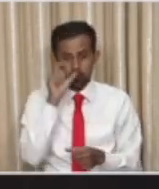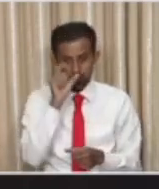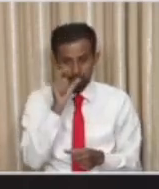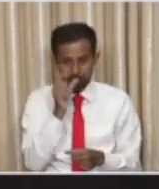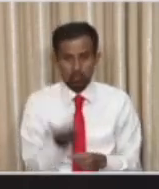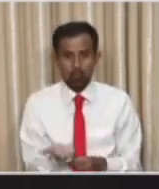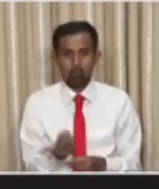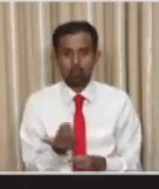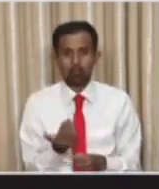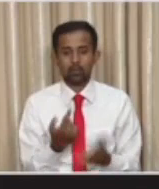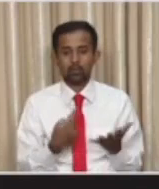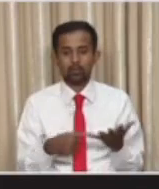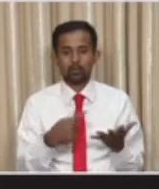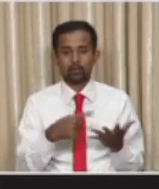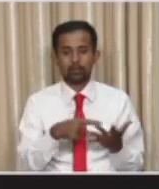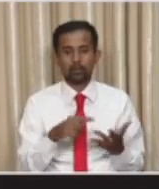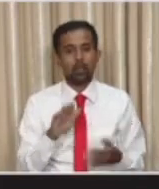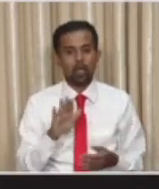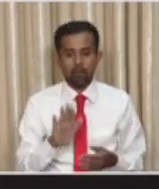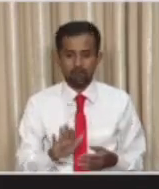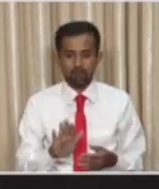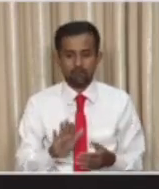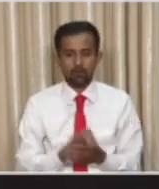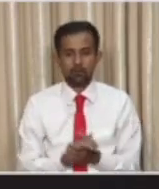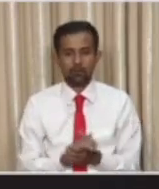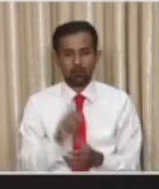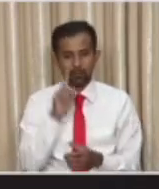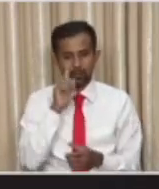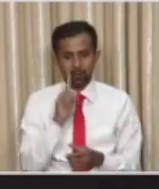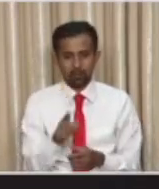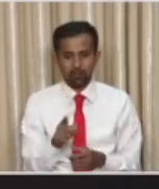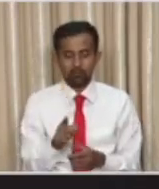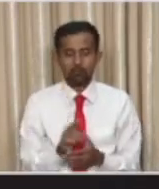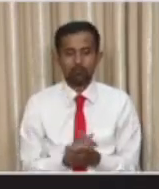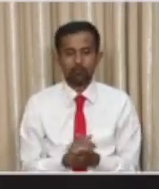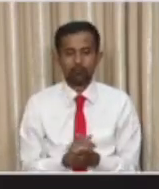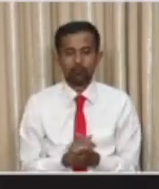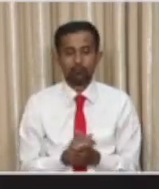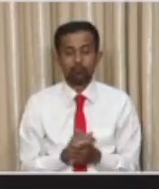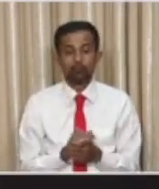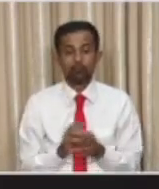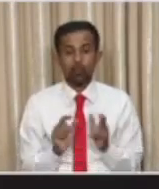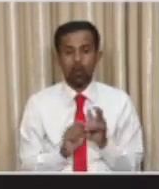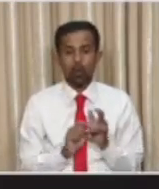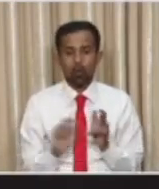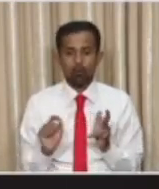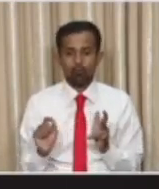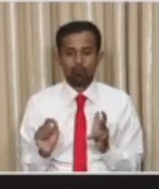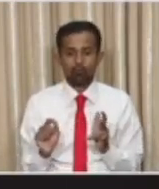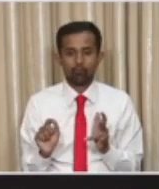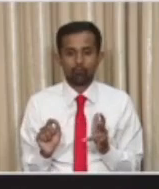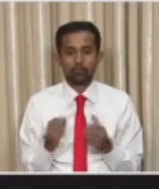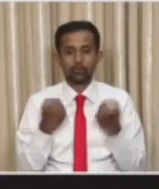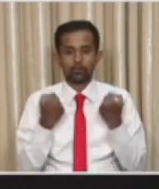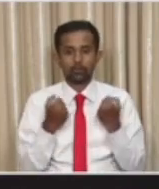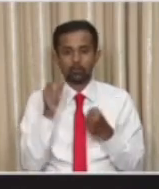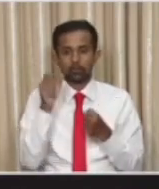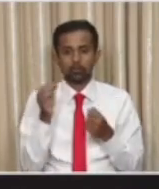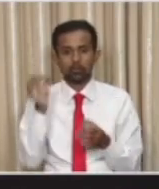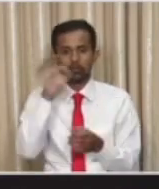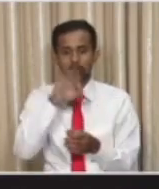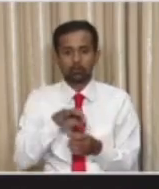කරන්නට අවශ්‍ය කරුණු කීපයක් තිබෙනවා. අපි දකිනවා විශේෂයෙන්ම මේ ආයතනවල සභාපතිවරු පත්